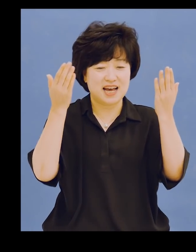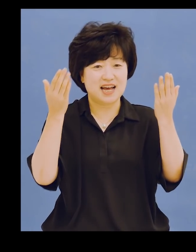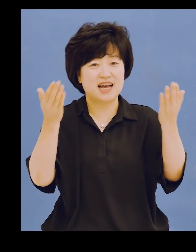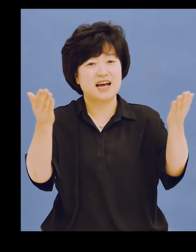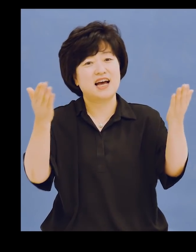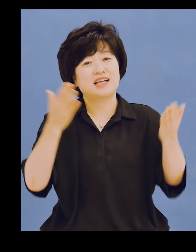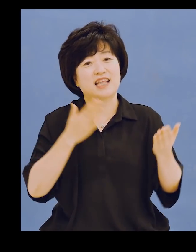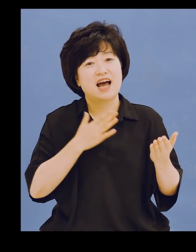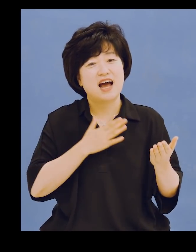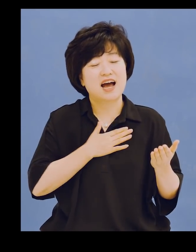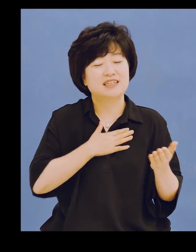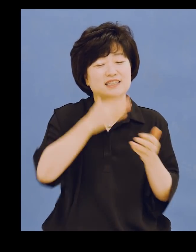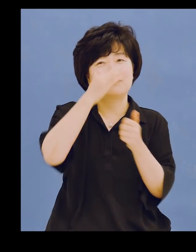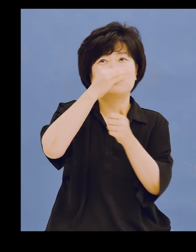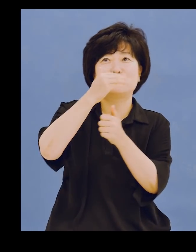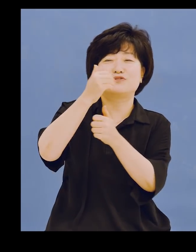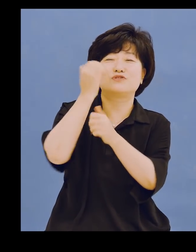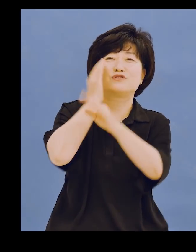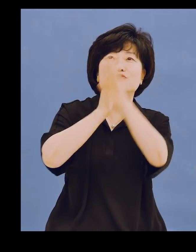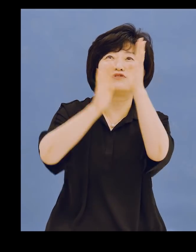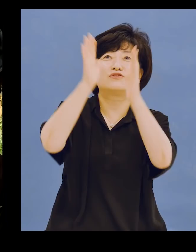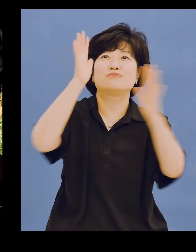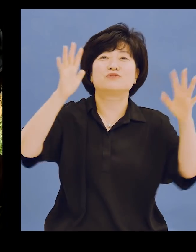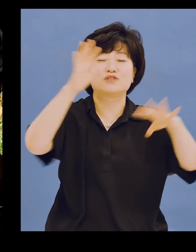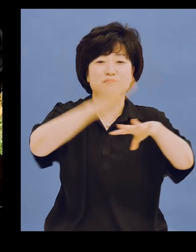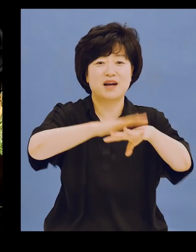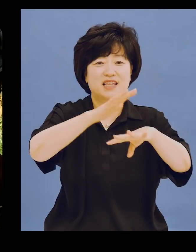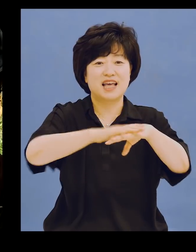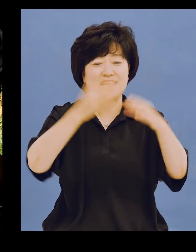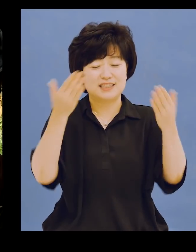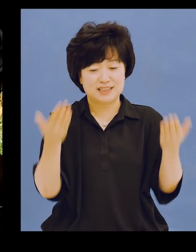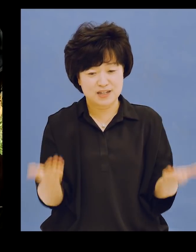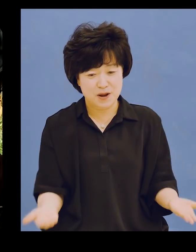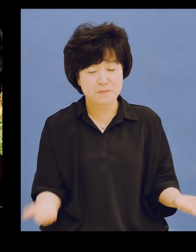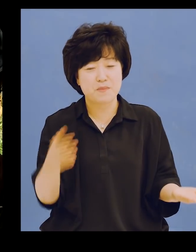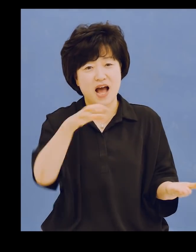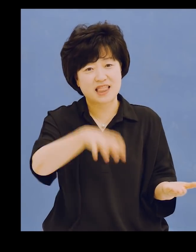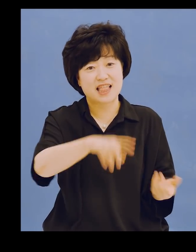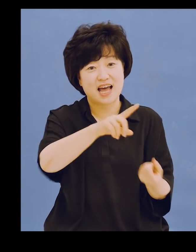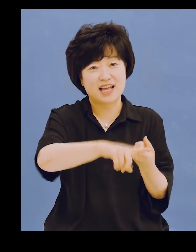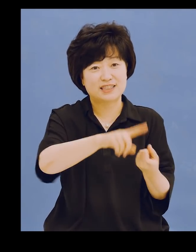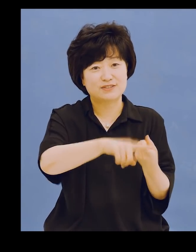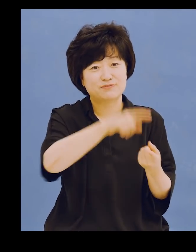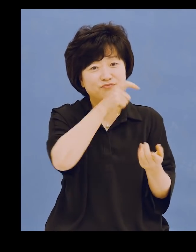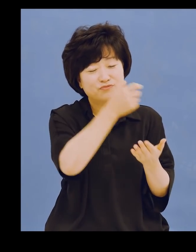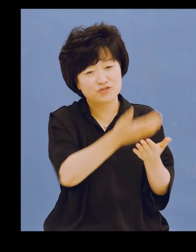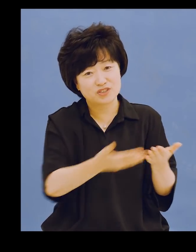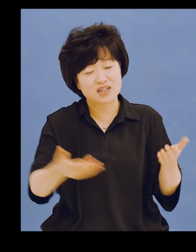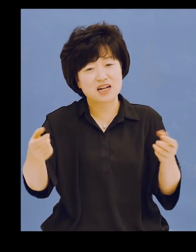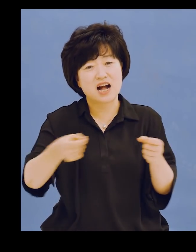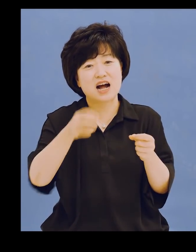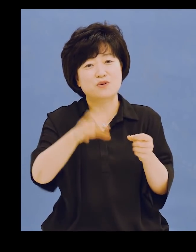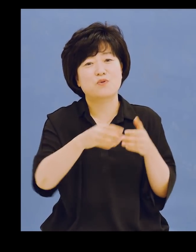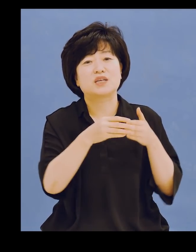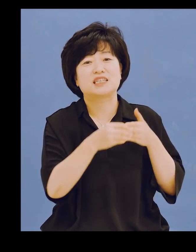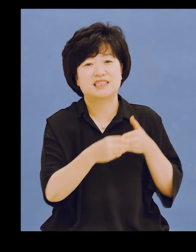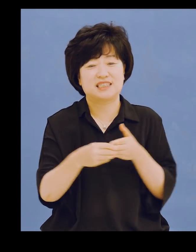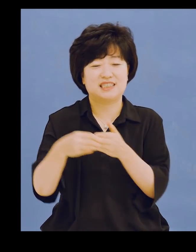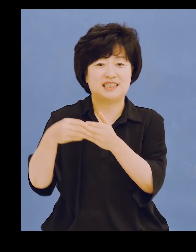찬양합니다. 나를 푸르른 풀밭과 실만한 물가로